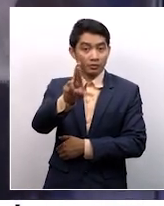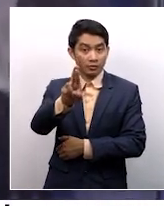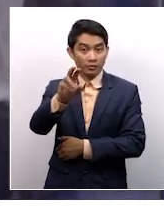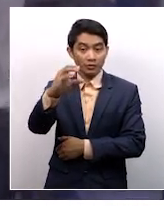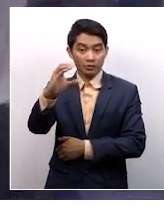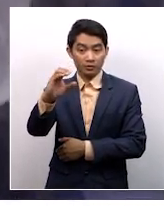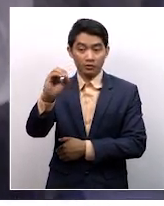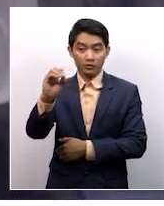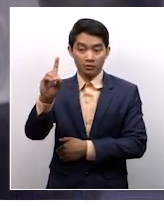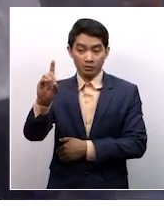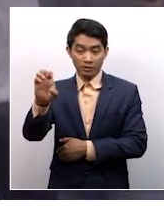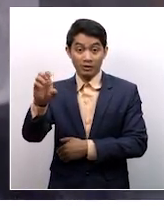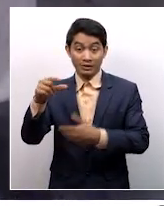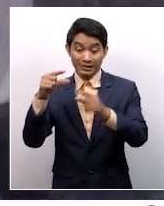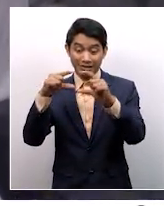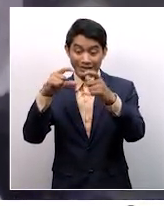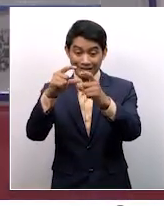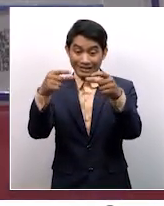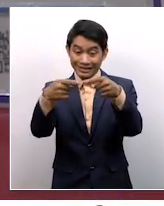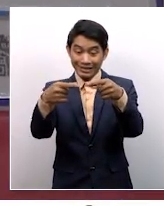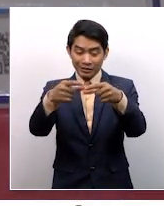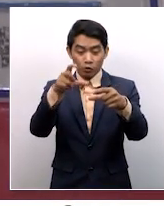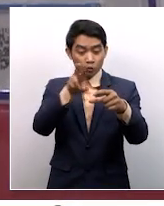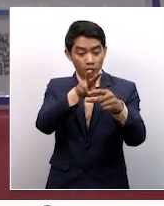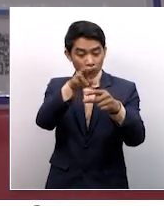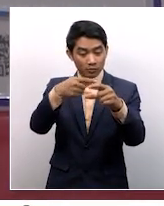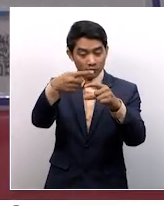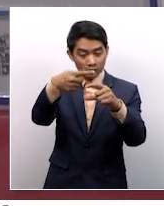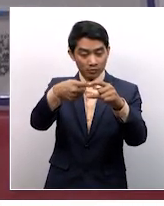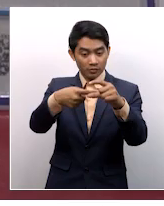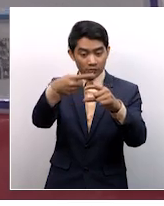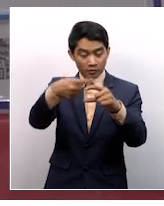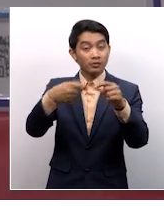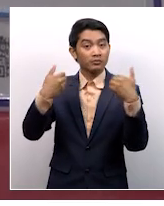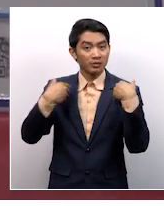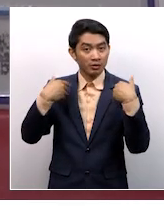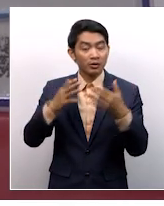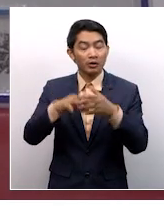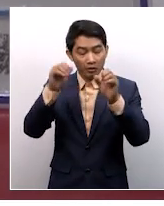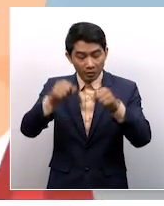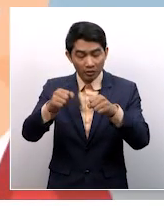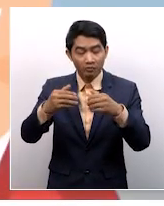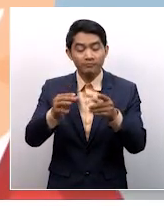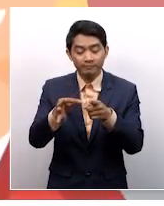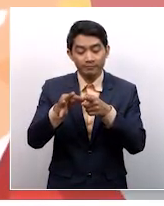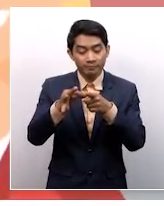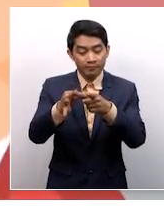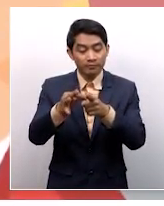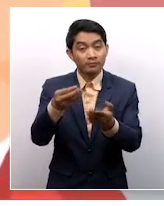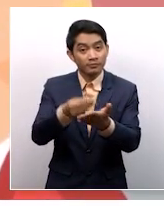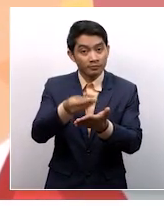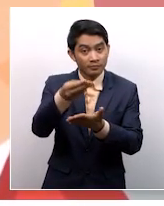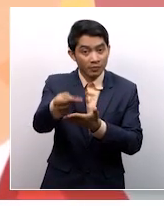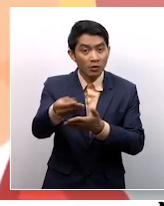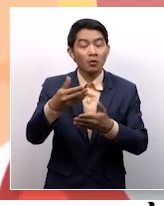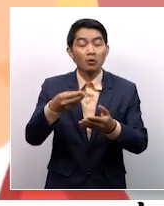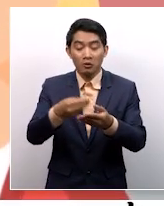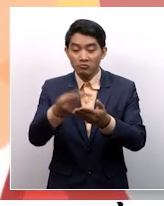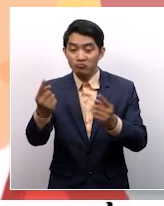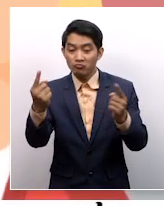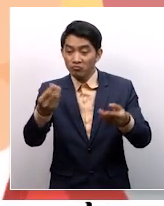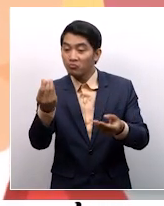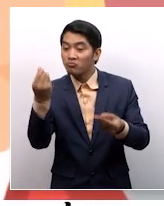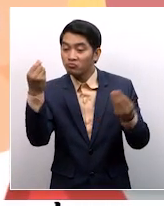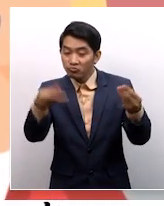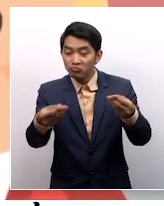ដែលមានបញ្ជាក់ព័ត៌មានស្ដីពីរថយន្តនោះគេអាចជ្រើសរើសផ្លាកលេខរថយន្តពិសេសនេះតាមរយៈការដាក់ពាក្យស្នើសុំទិញឬការ